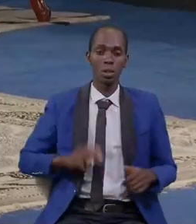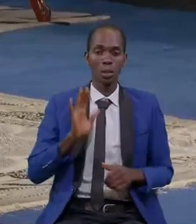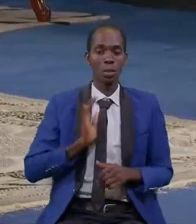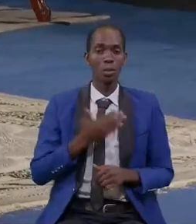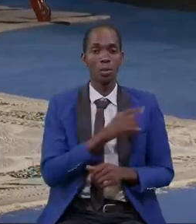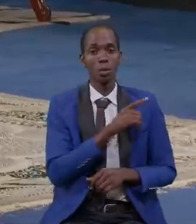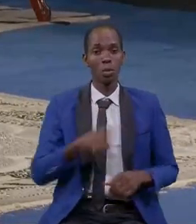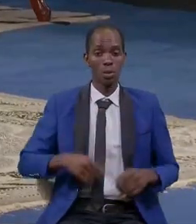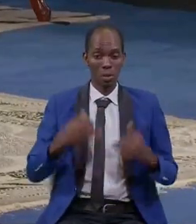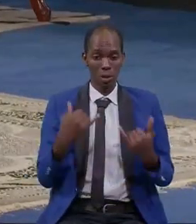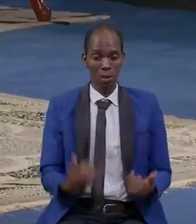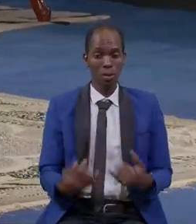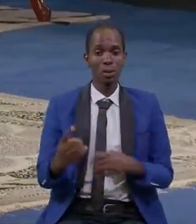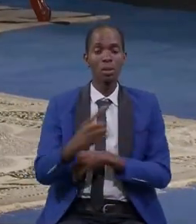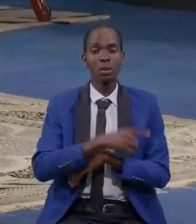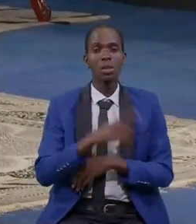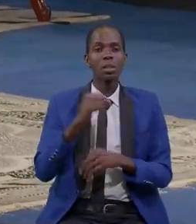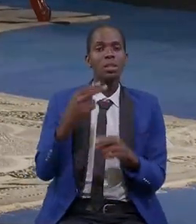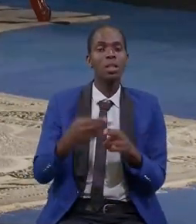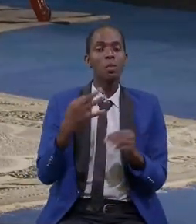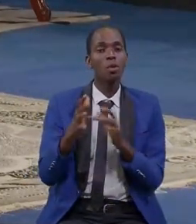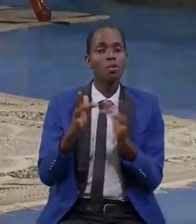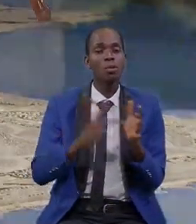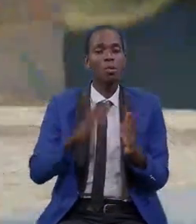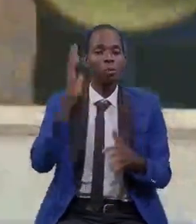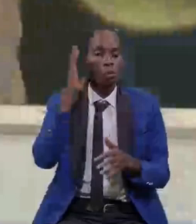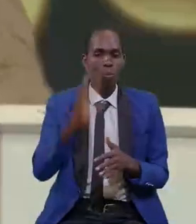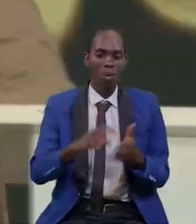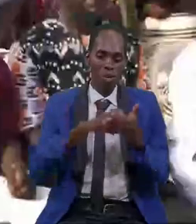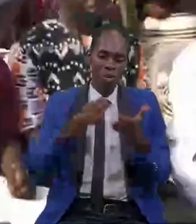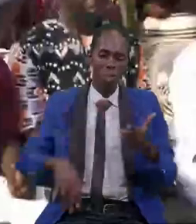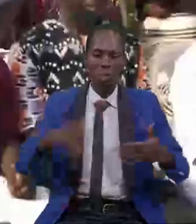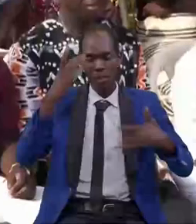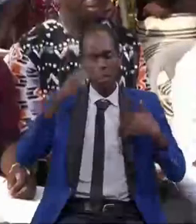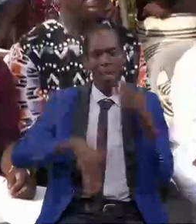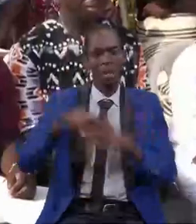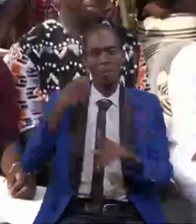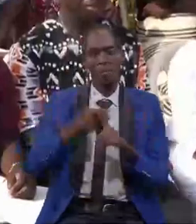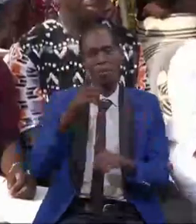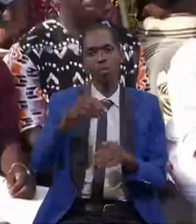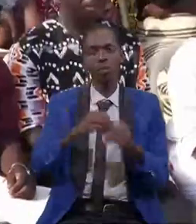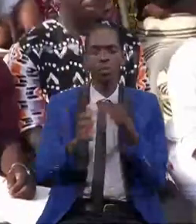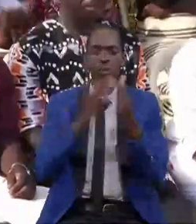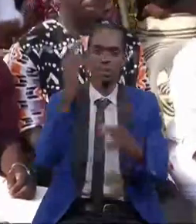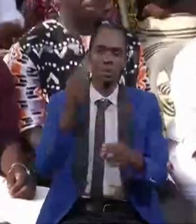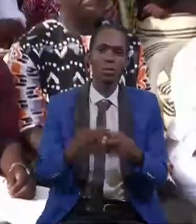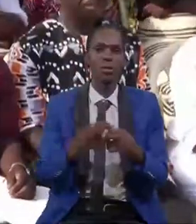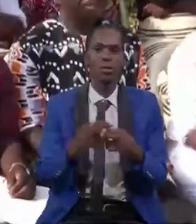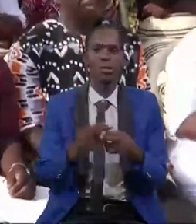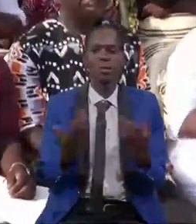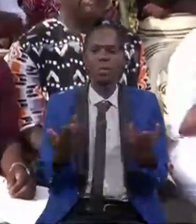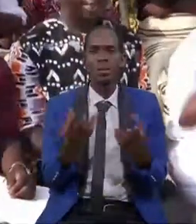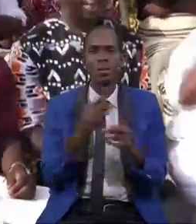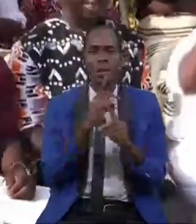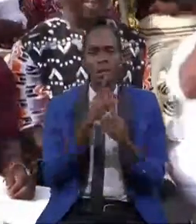nom, le nom de Jésus, ôte les maladies de toi. Je n'ai pas